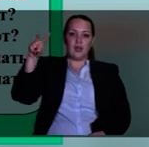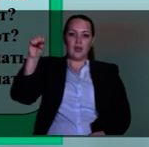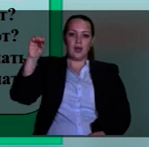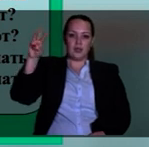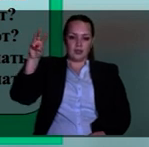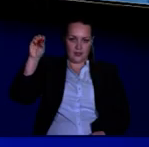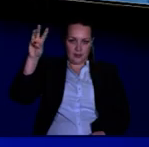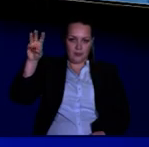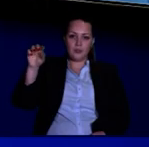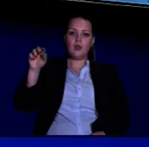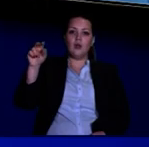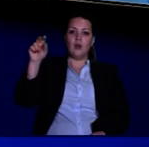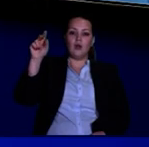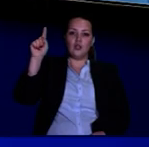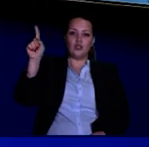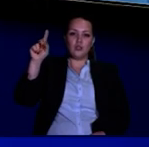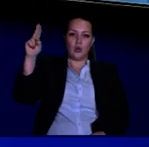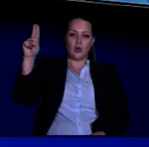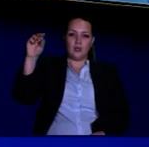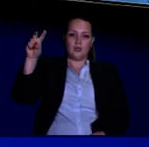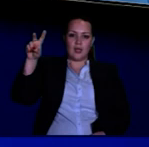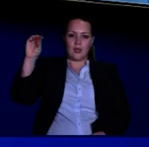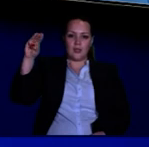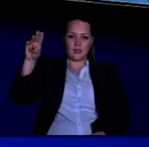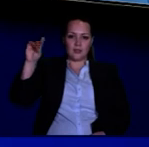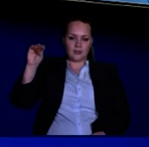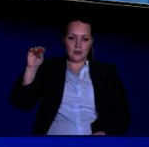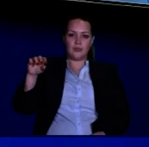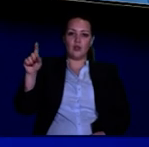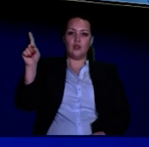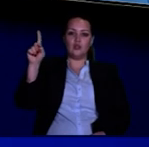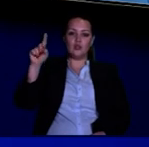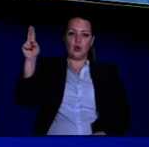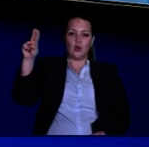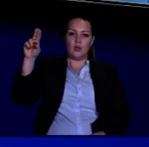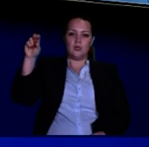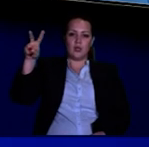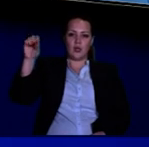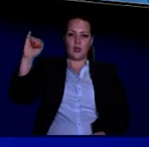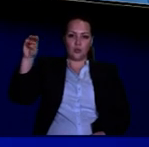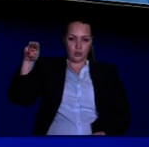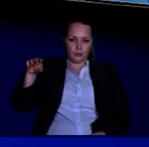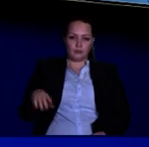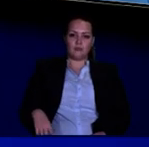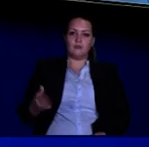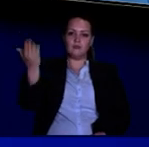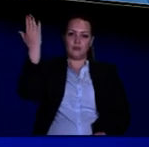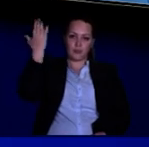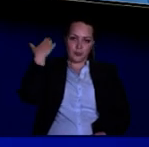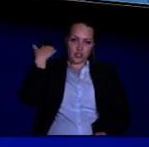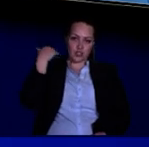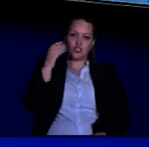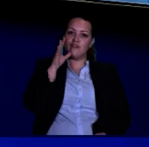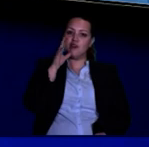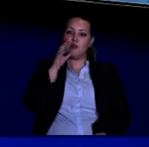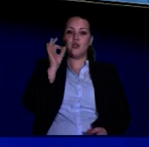делаем, что делаете, что делают. В прошедшем времени